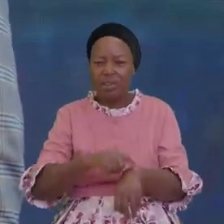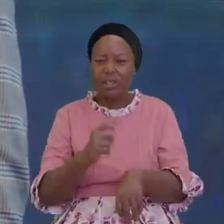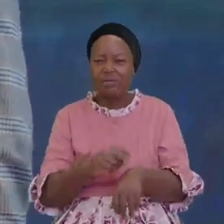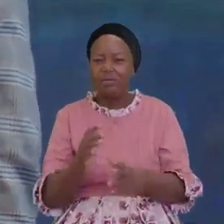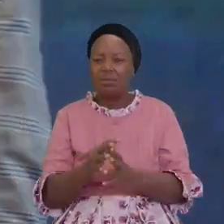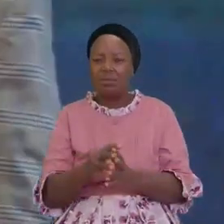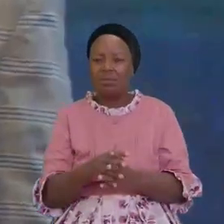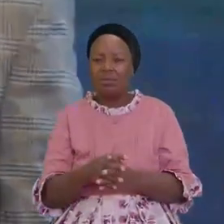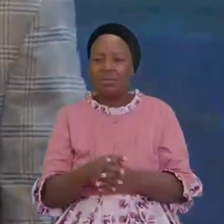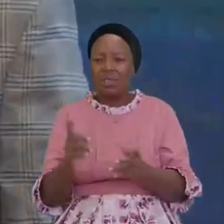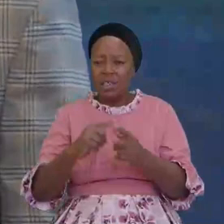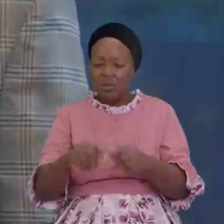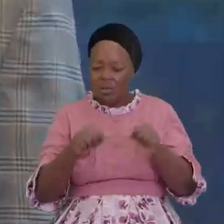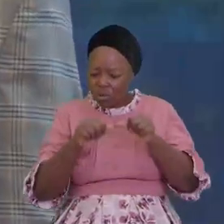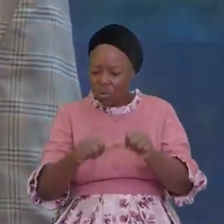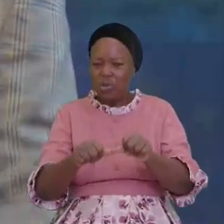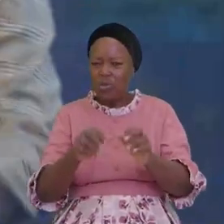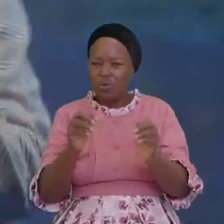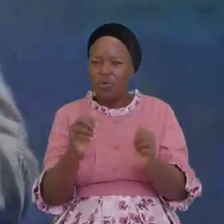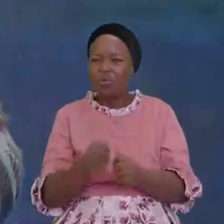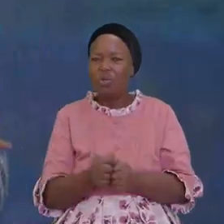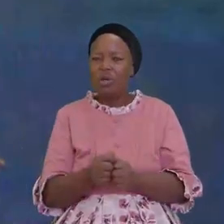Et tu le fais chaque jour, à tout moment.